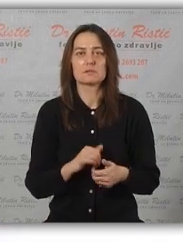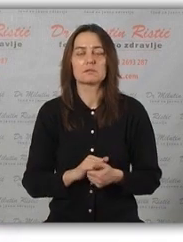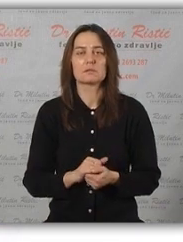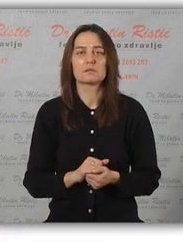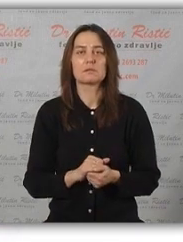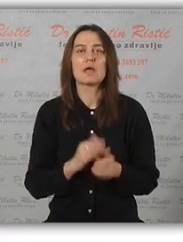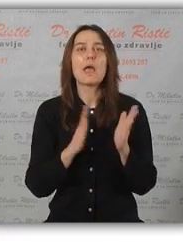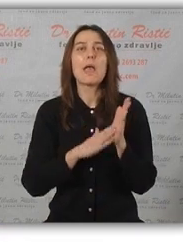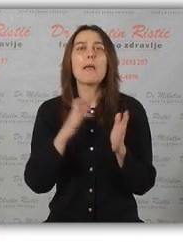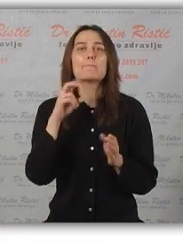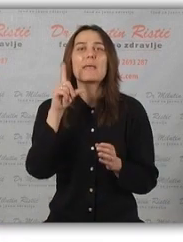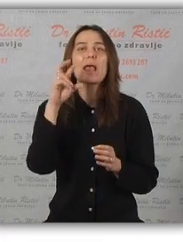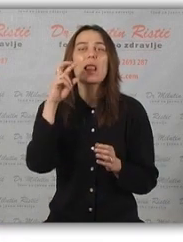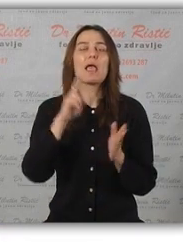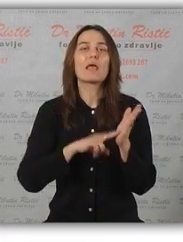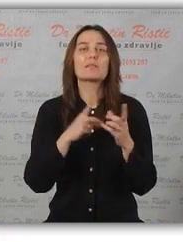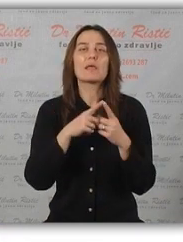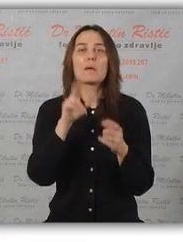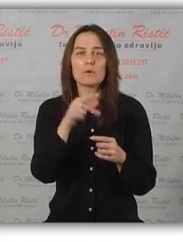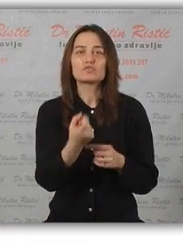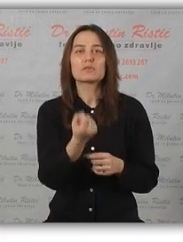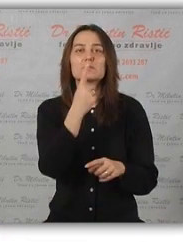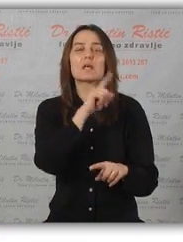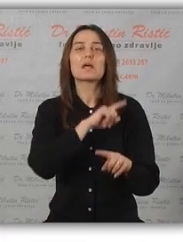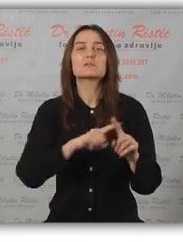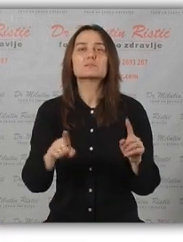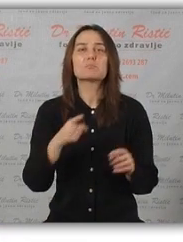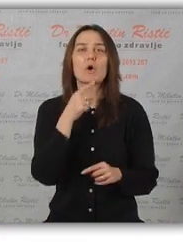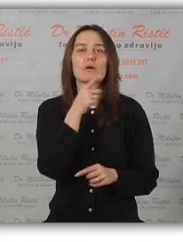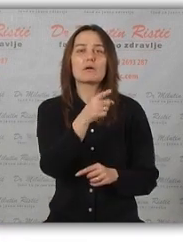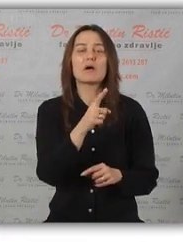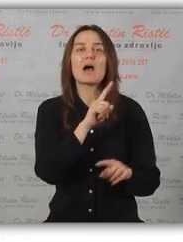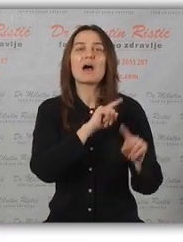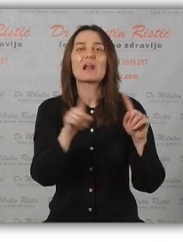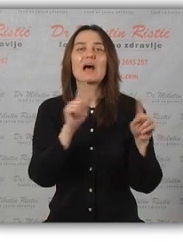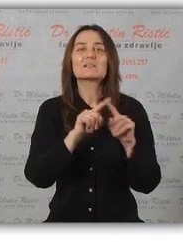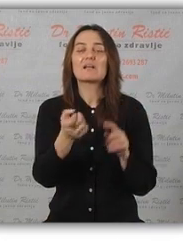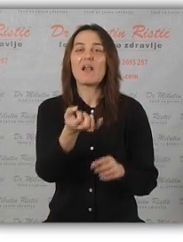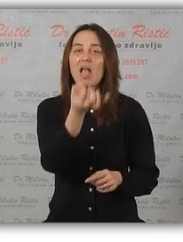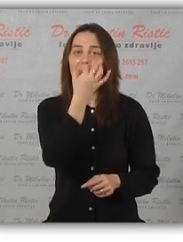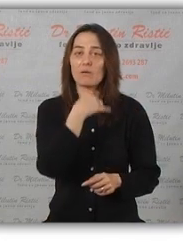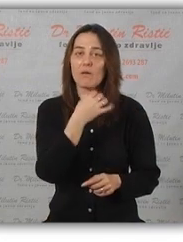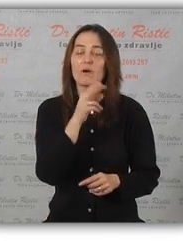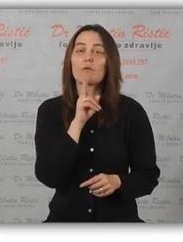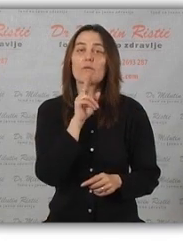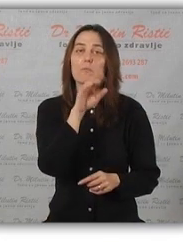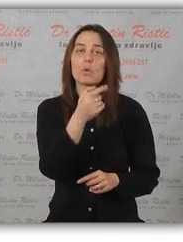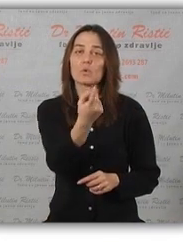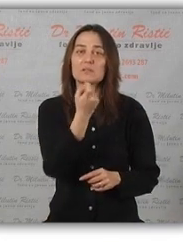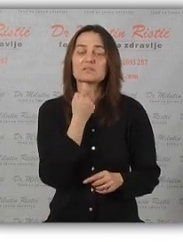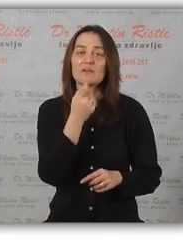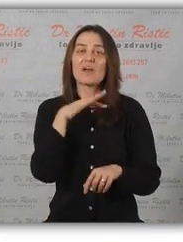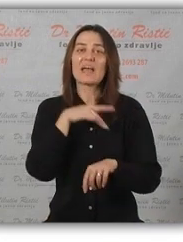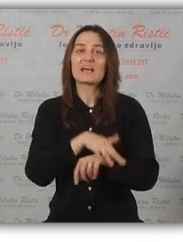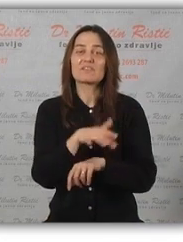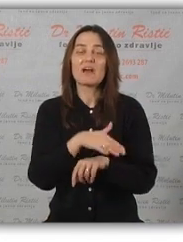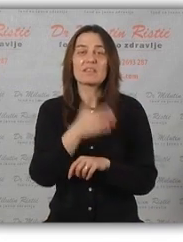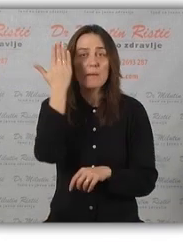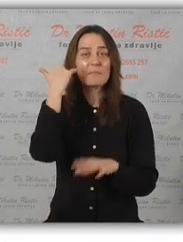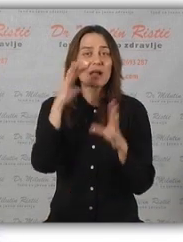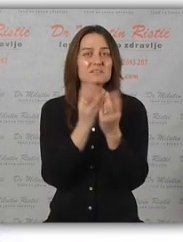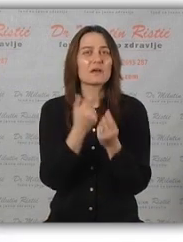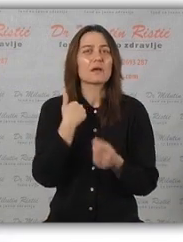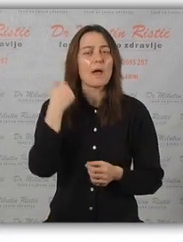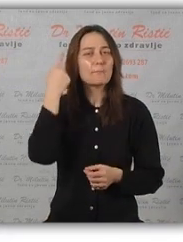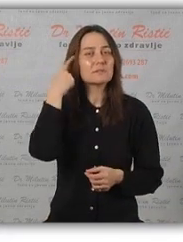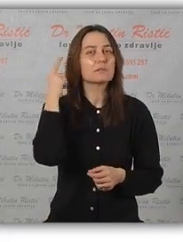bolesti, melena može nastati i zbog konzumiranja raznih lekova koji mogu da izazovu